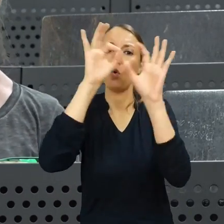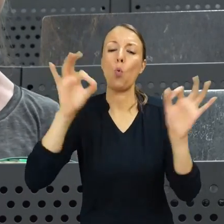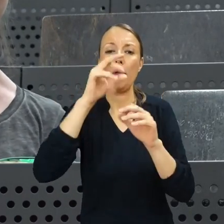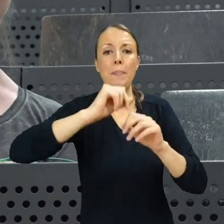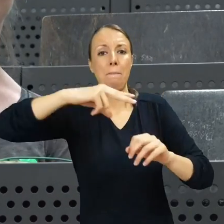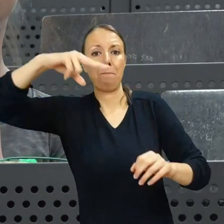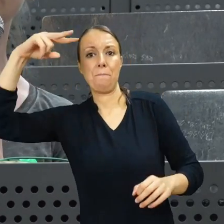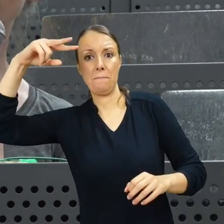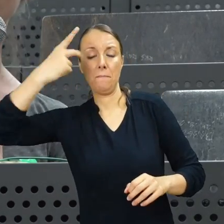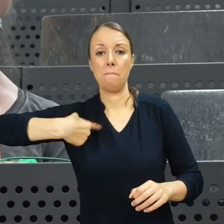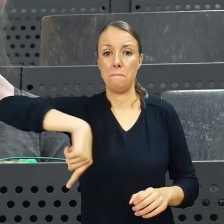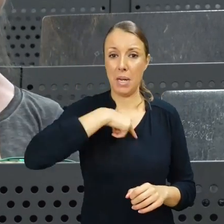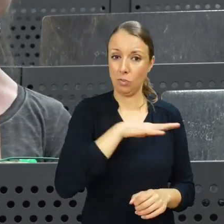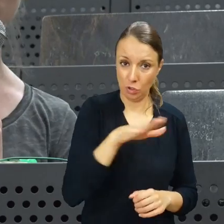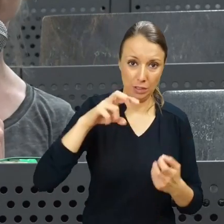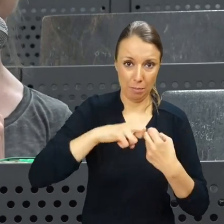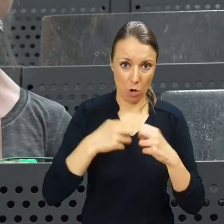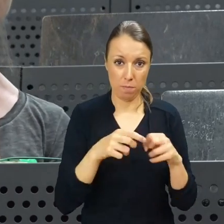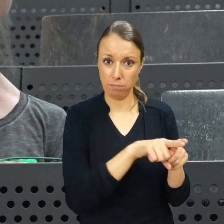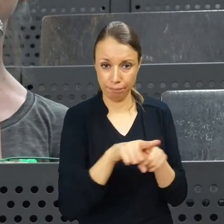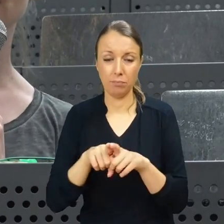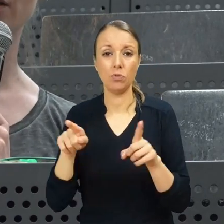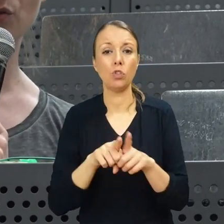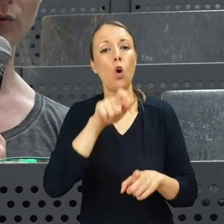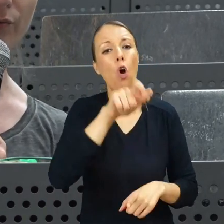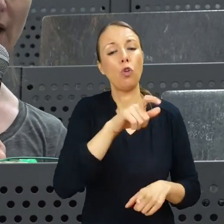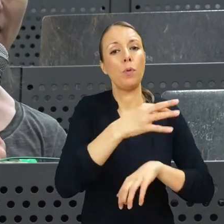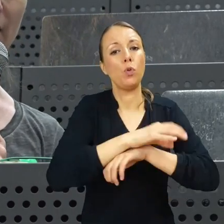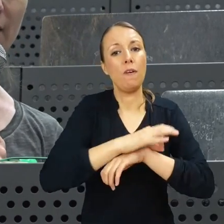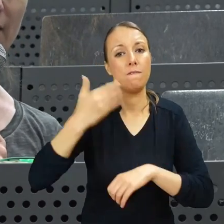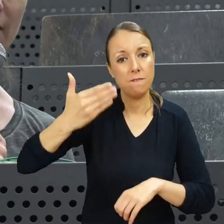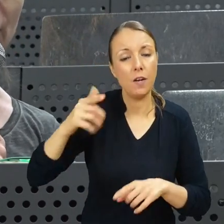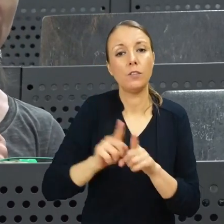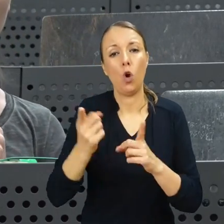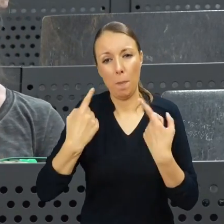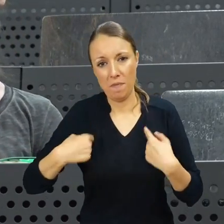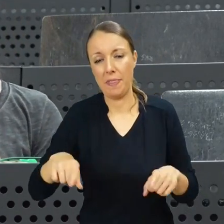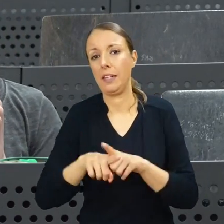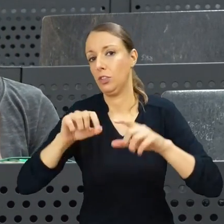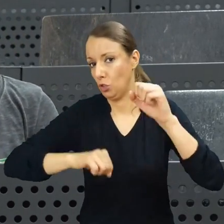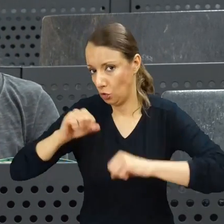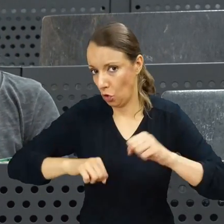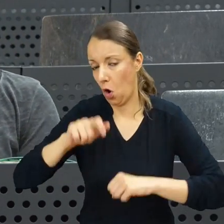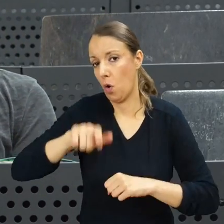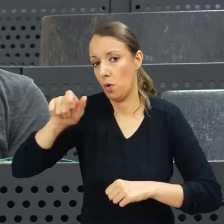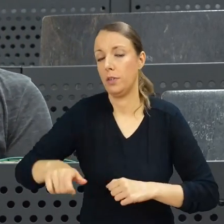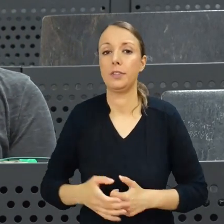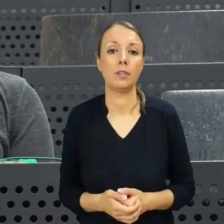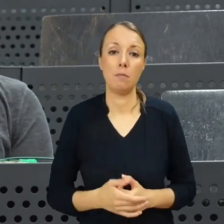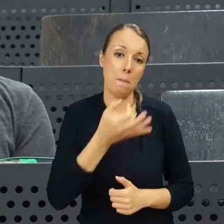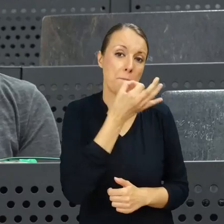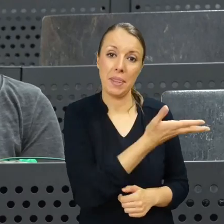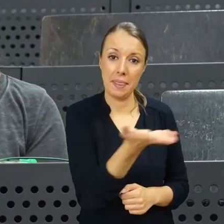nas wszystkich. I akademików, i obywatelek, i sędziów. I czy w ogóle widzicie,